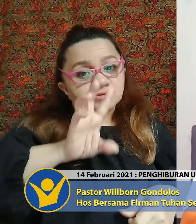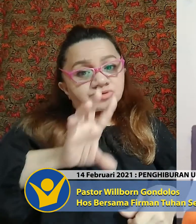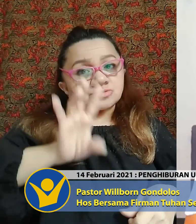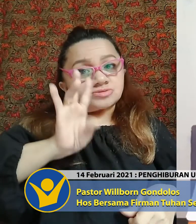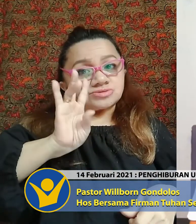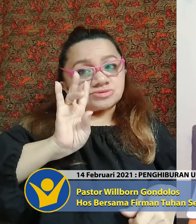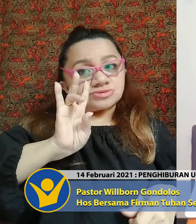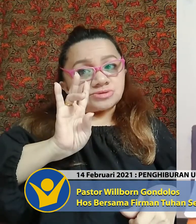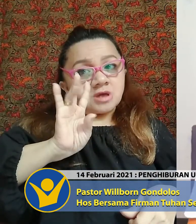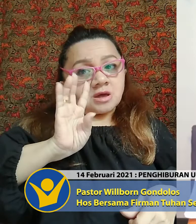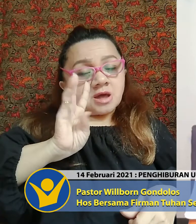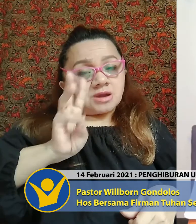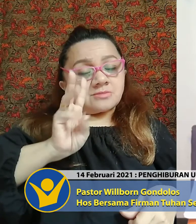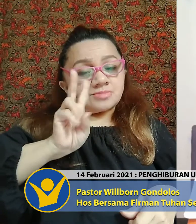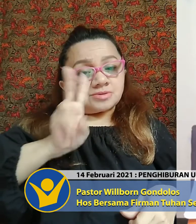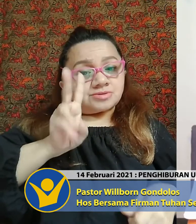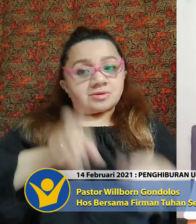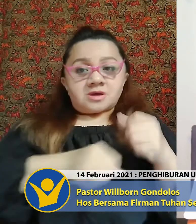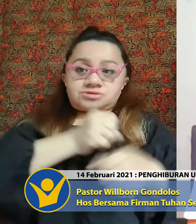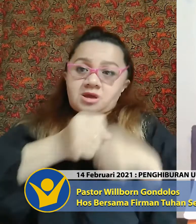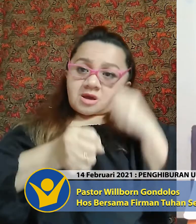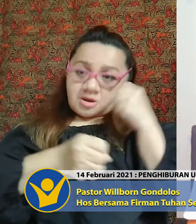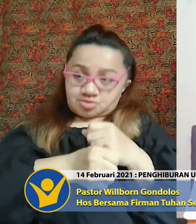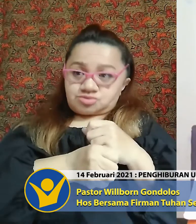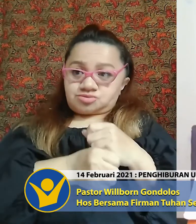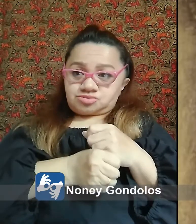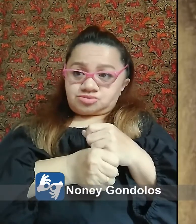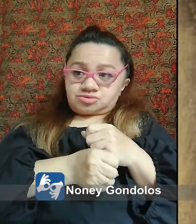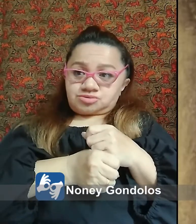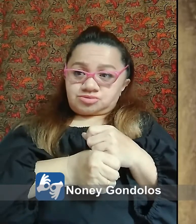dan akan dilaksanakan.